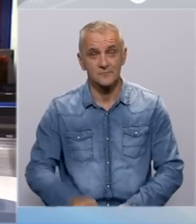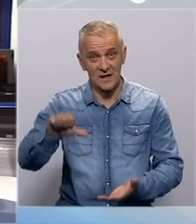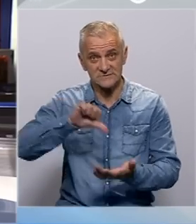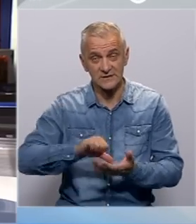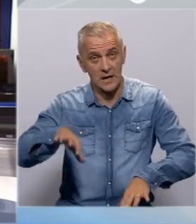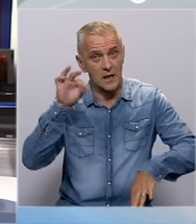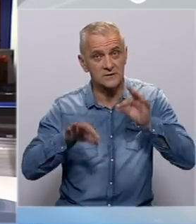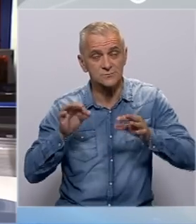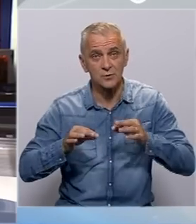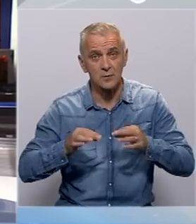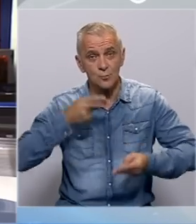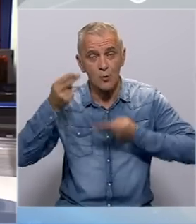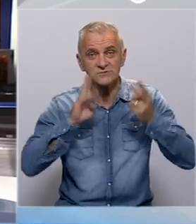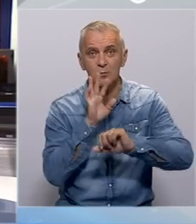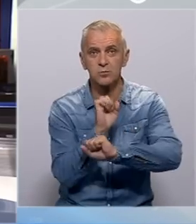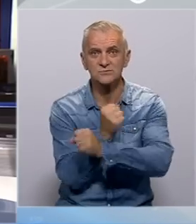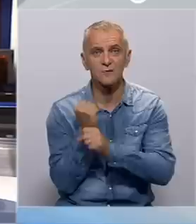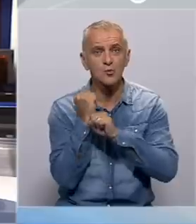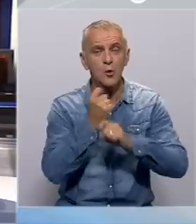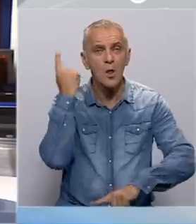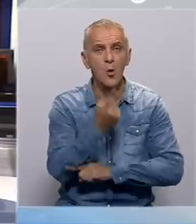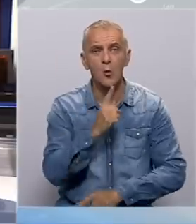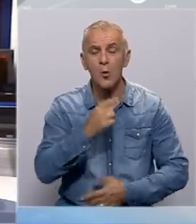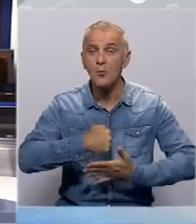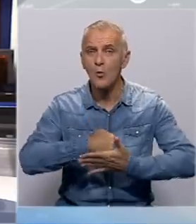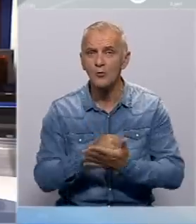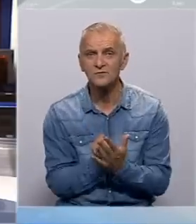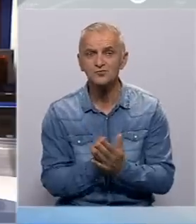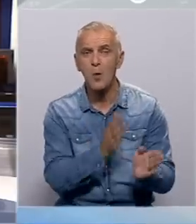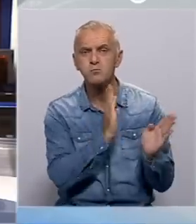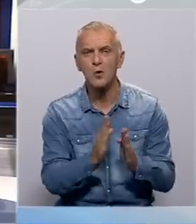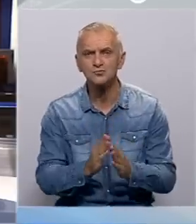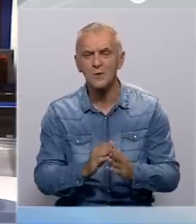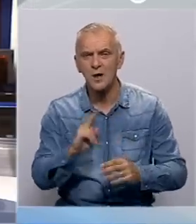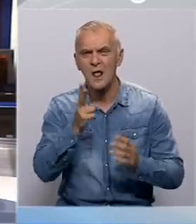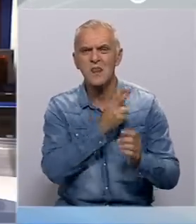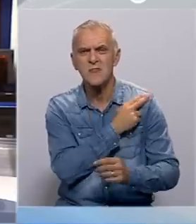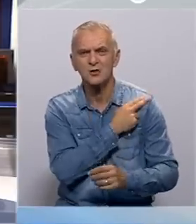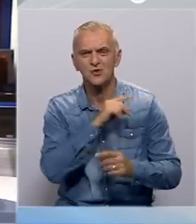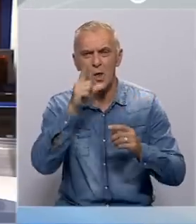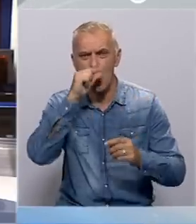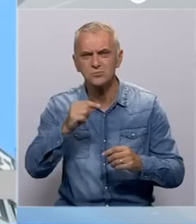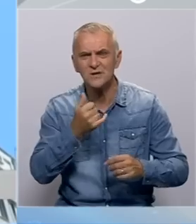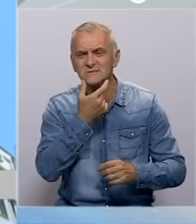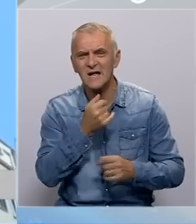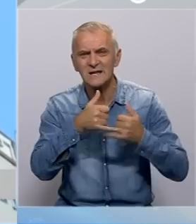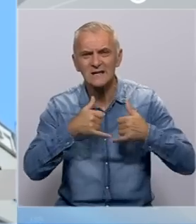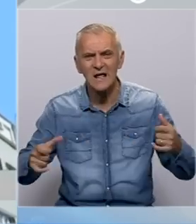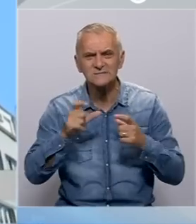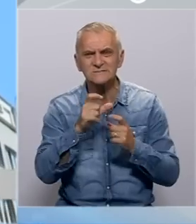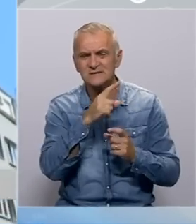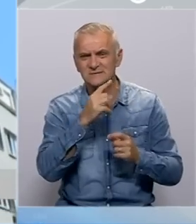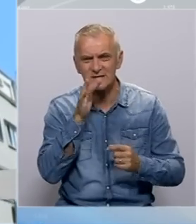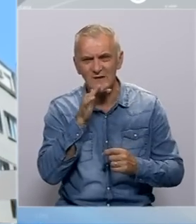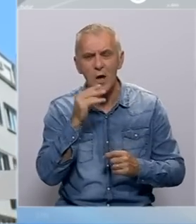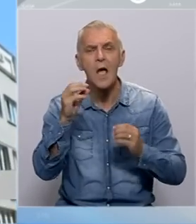Centralna izborna komisija Bosne i Hercegovine donijela je odluku kojom je utvrđeno da je postupak opoziva načelnika opštine Stari grad Sarajevo